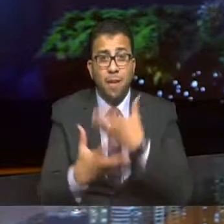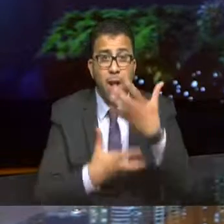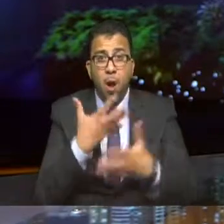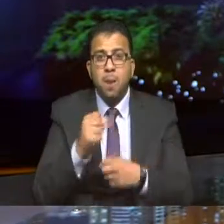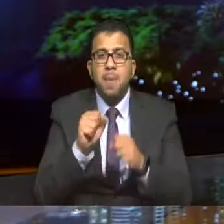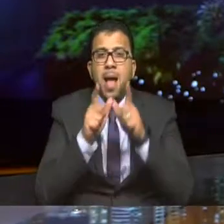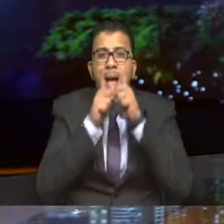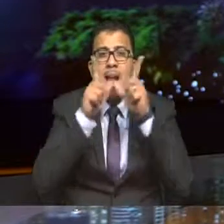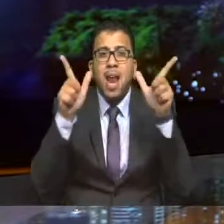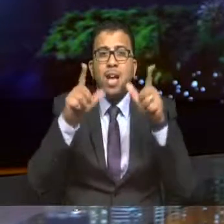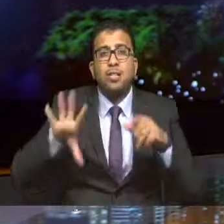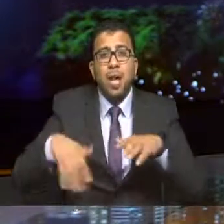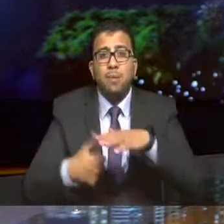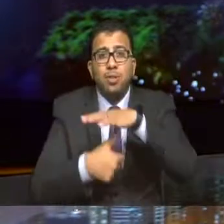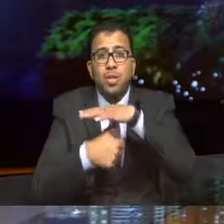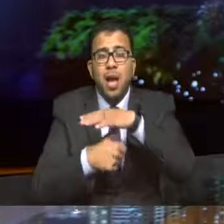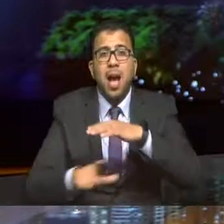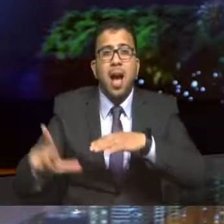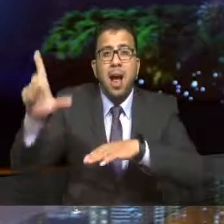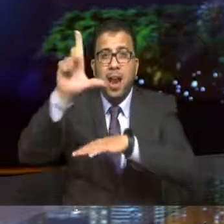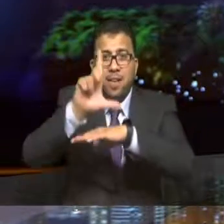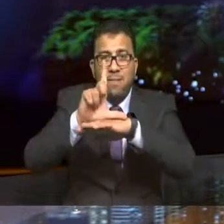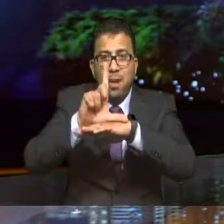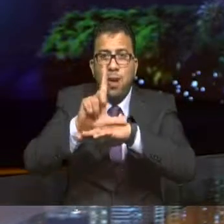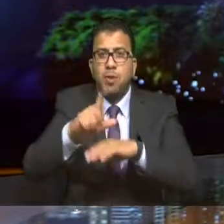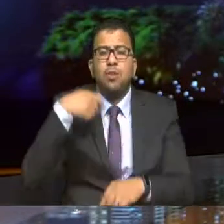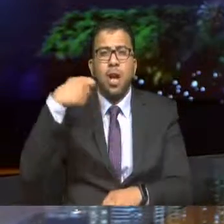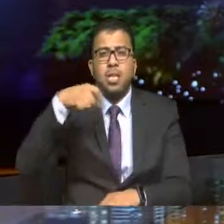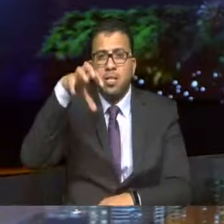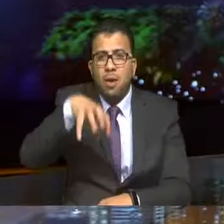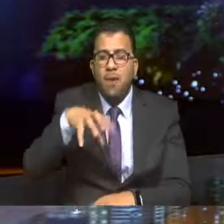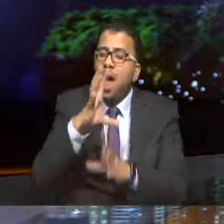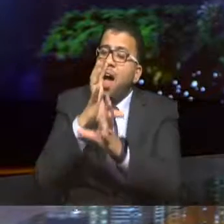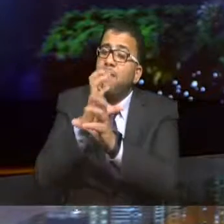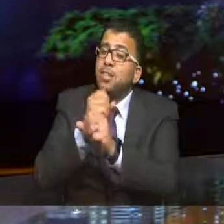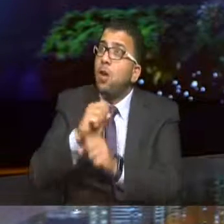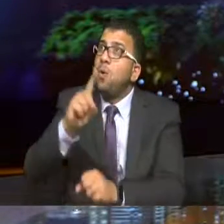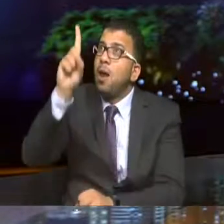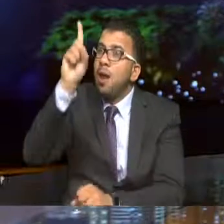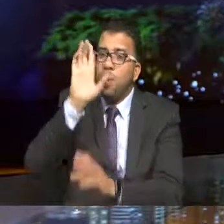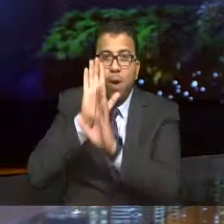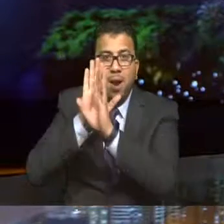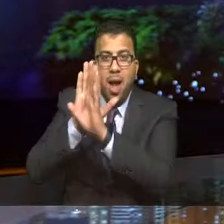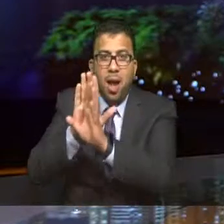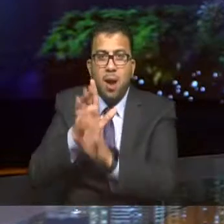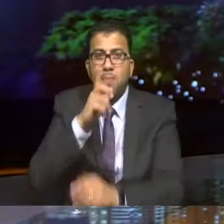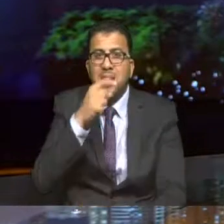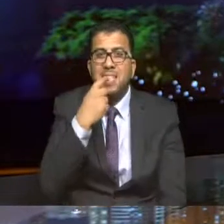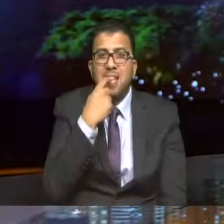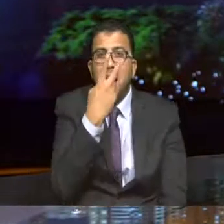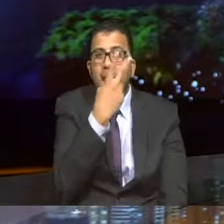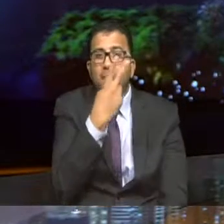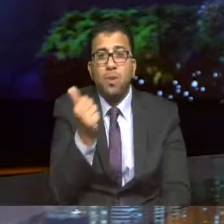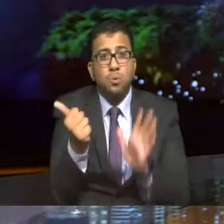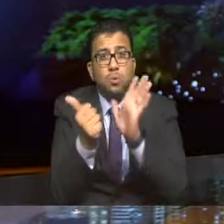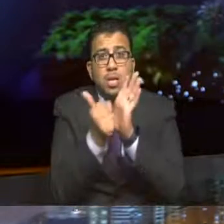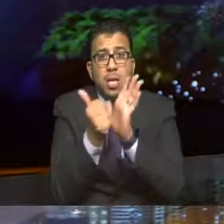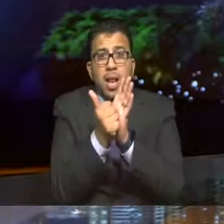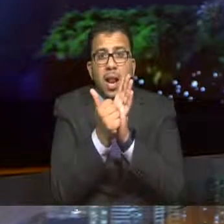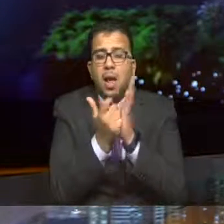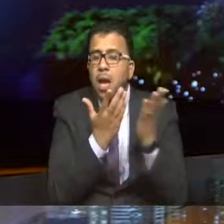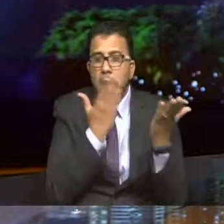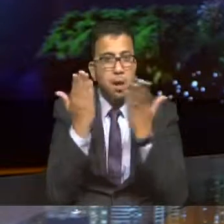تفاعلا مع إعلان صاحب السمو الشيخ خليفة بن زايد آل نهيان رئيس الدولة حفظه الله ورعاه بأن يكون عام 2016